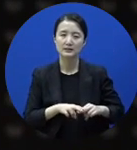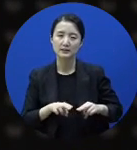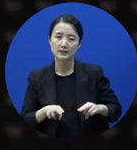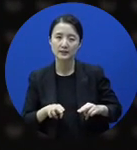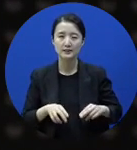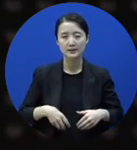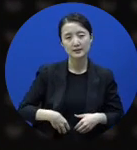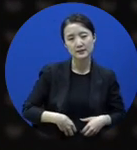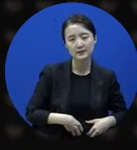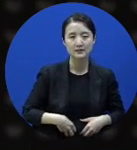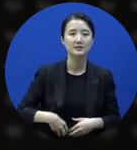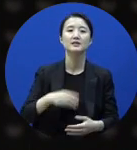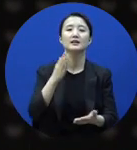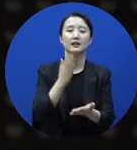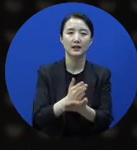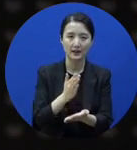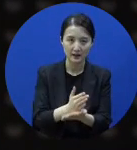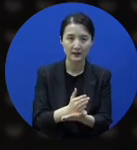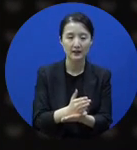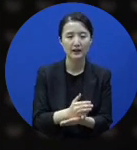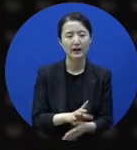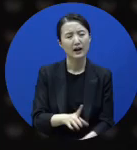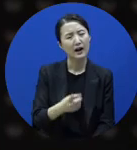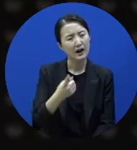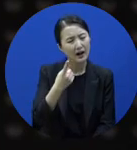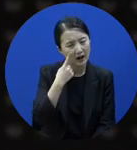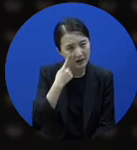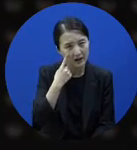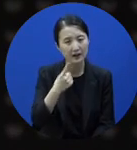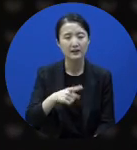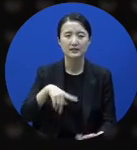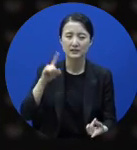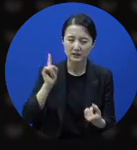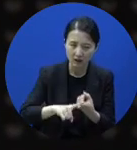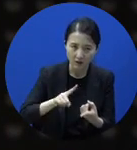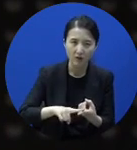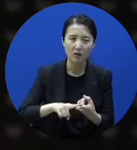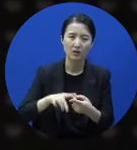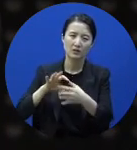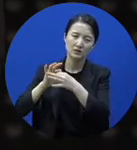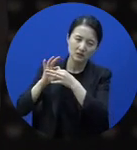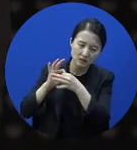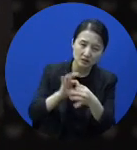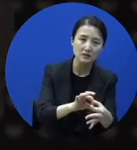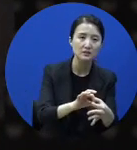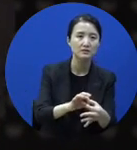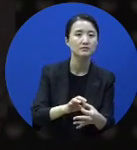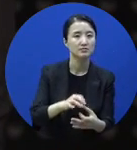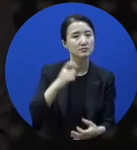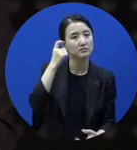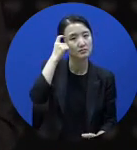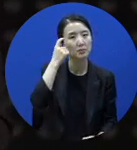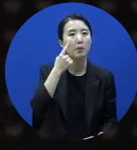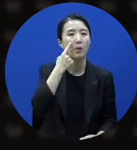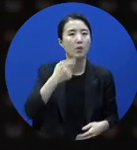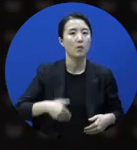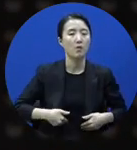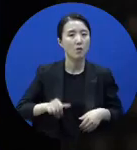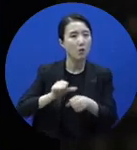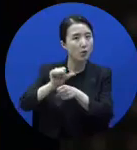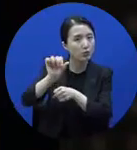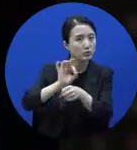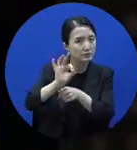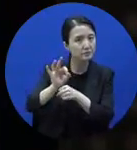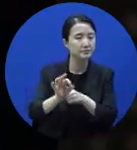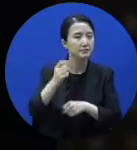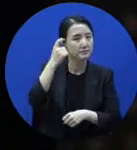그 다음에 5년 후, 10년 후에 대해 어떤 그걸 통해서 어떤 사람들이 바뀔 거라는 거를 한번 생각해 볼 수 있다고 생각합니다. 밀맨